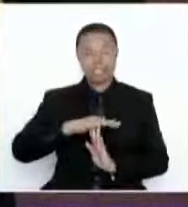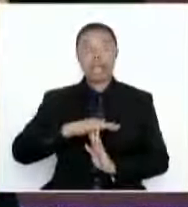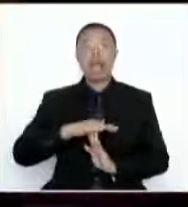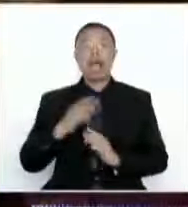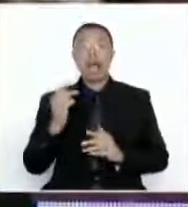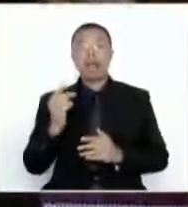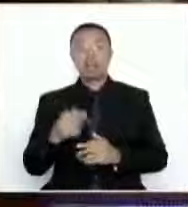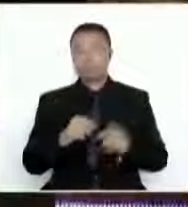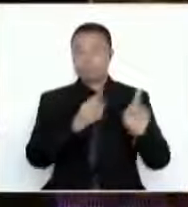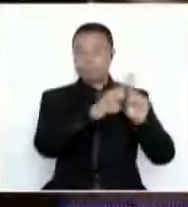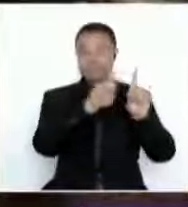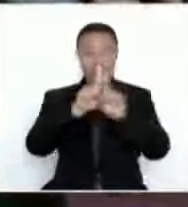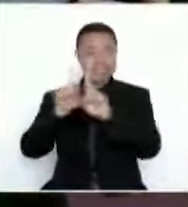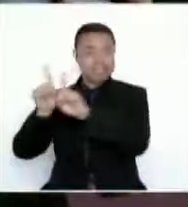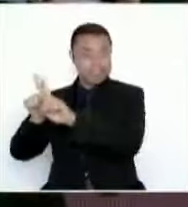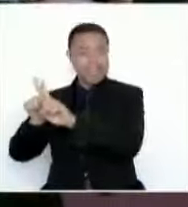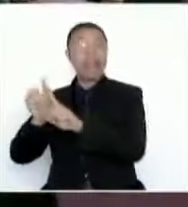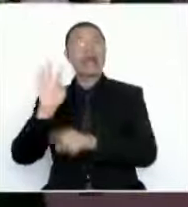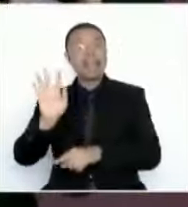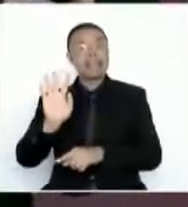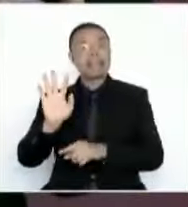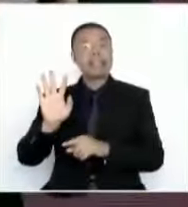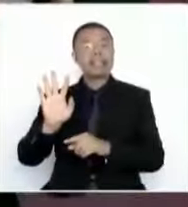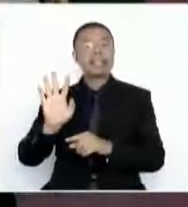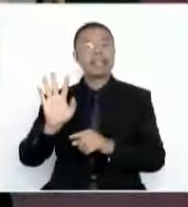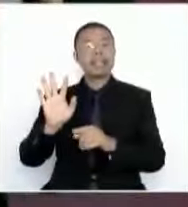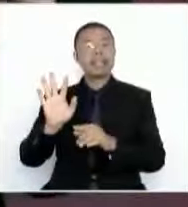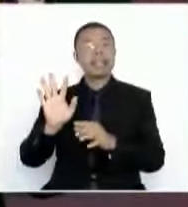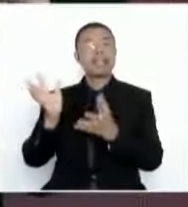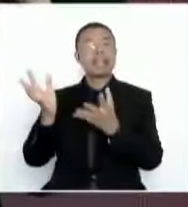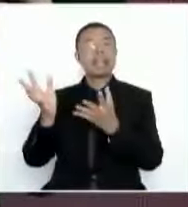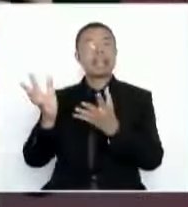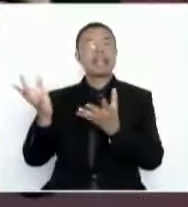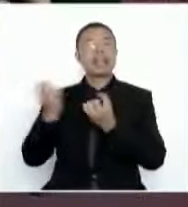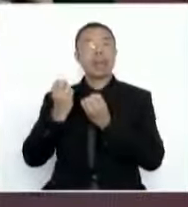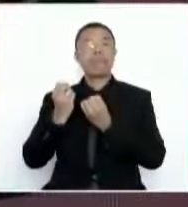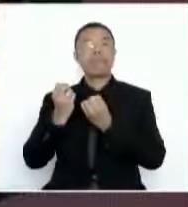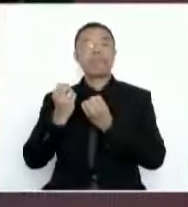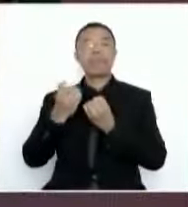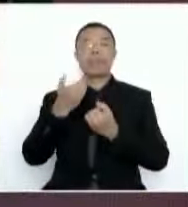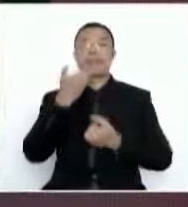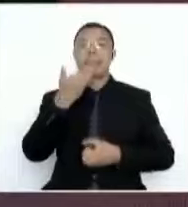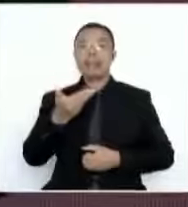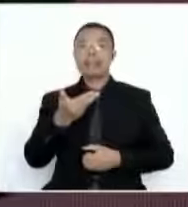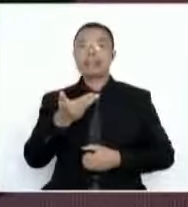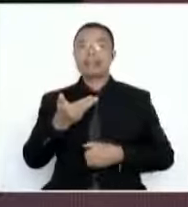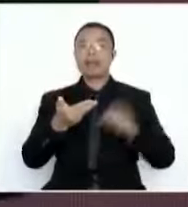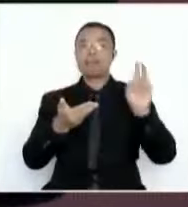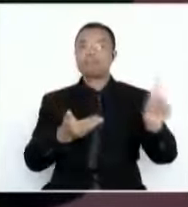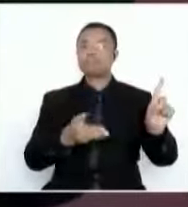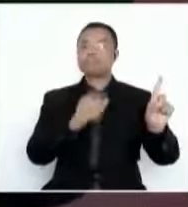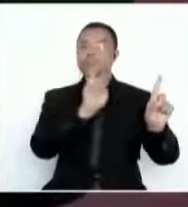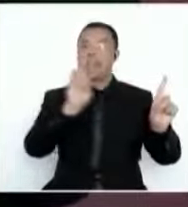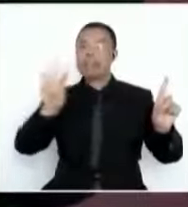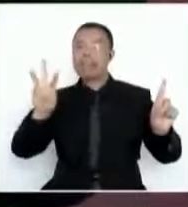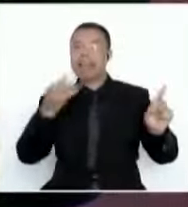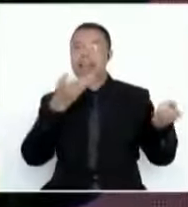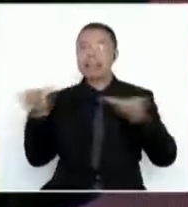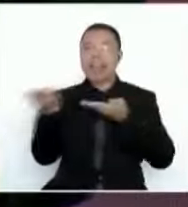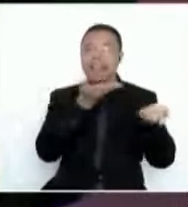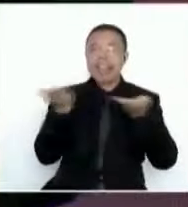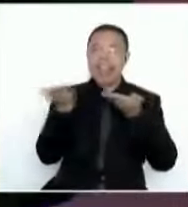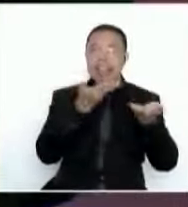yaitu para pasangan calon akan menerima pertanyaan bukan dari panelis dan Tetaplah bersama